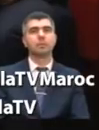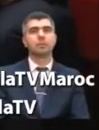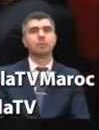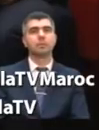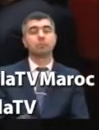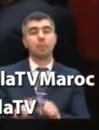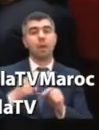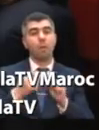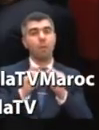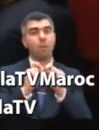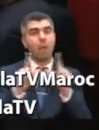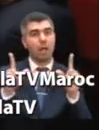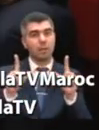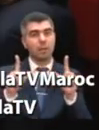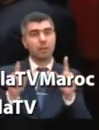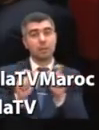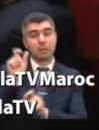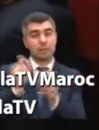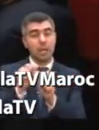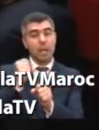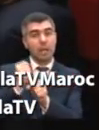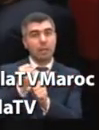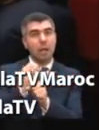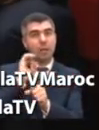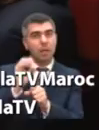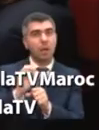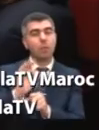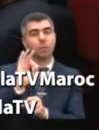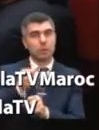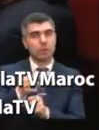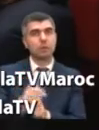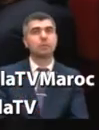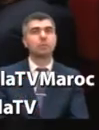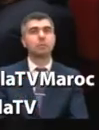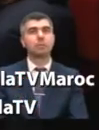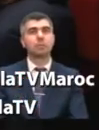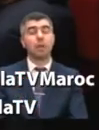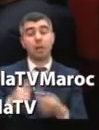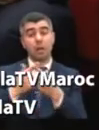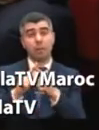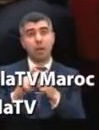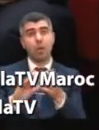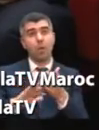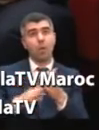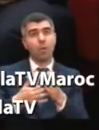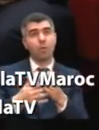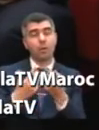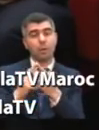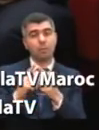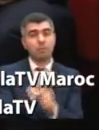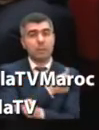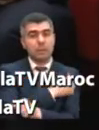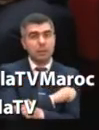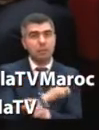ان اوضح ان معاناه الشغيله الصحيه سيد النائب المحترم سويه ديال الوضعيه الاداريه والعلميه ديال الممرضين